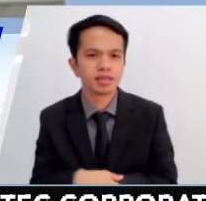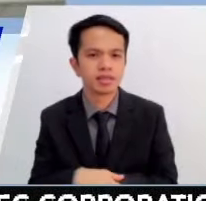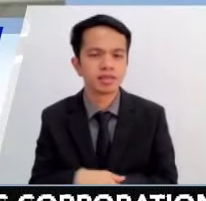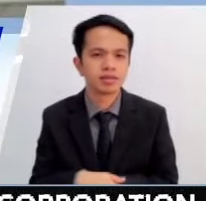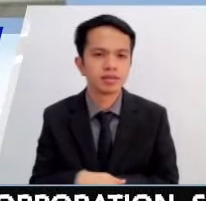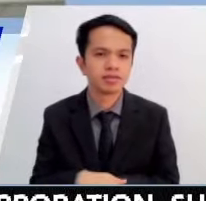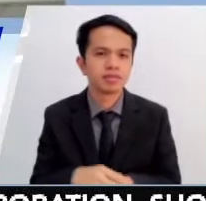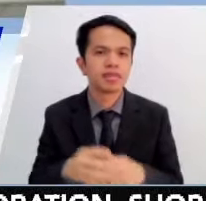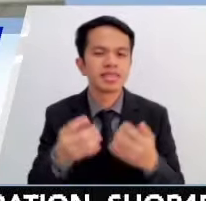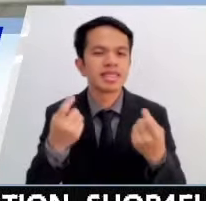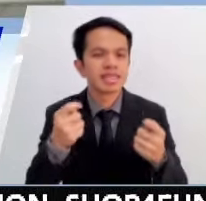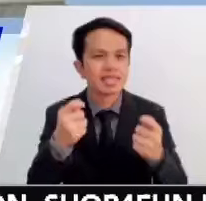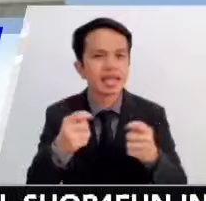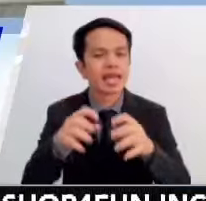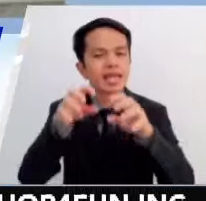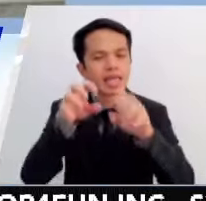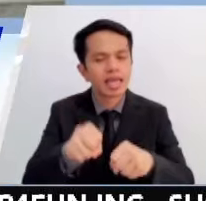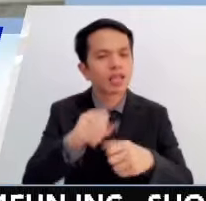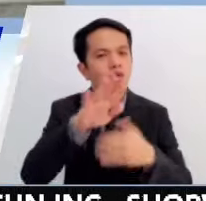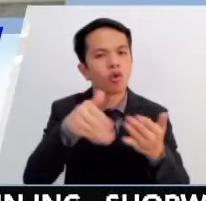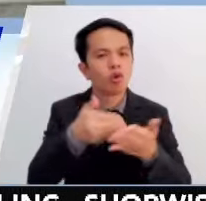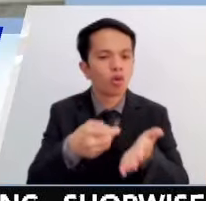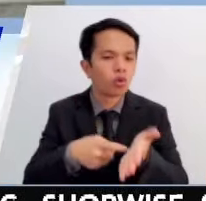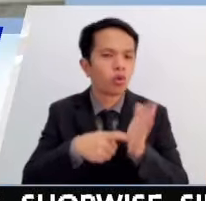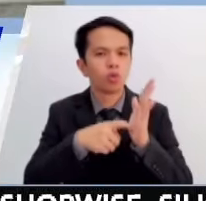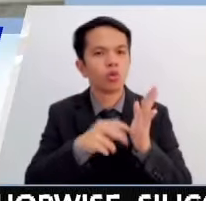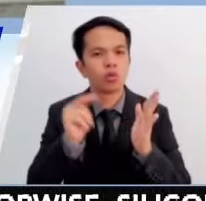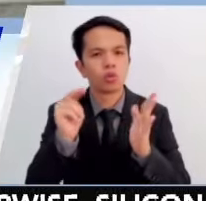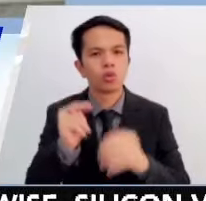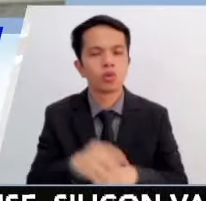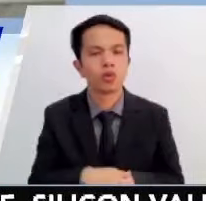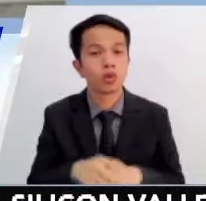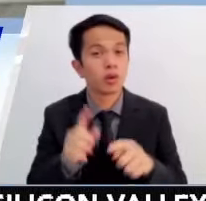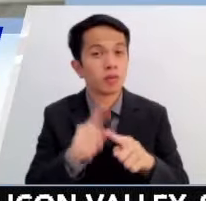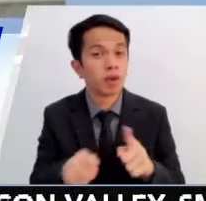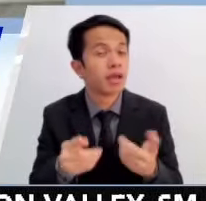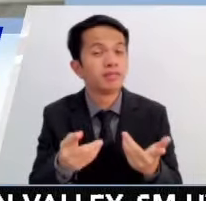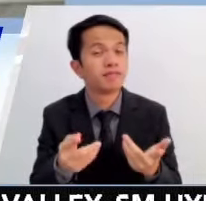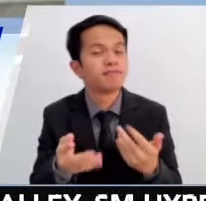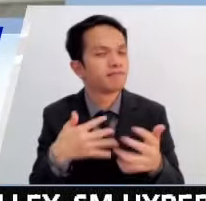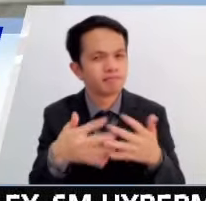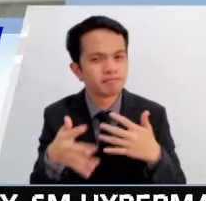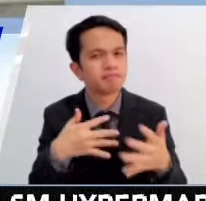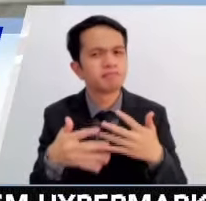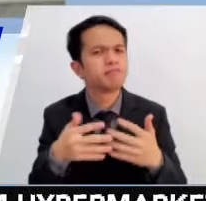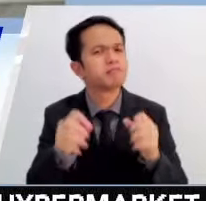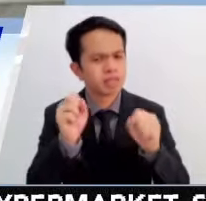makuha natin lahat ng mga requirements na meron tayo. Mm-hmm. But then again, pwede po silang